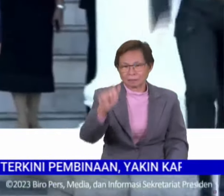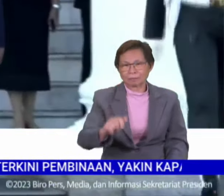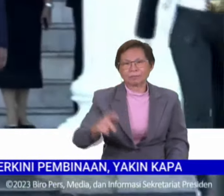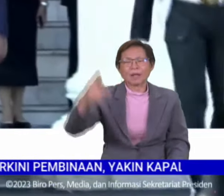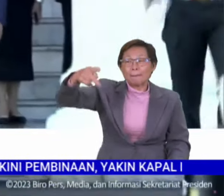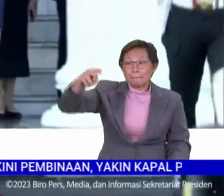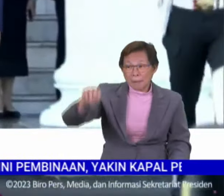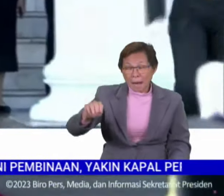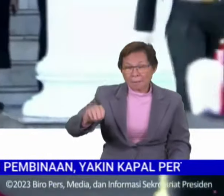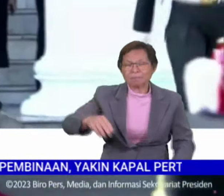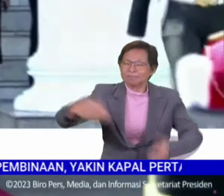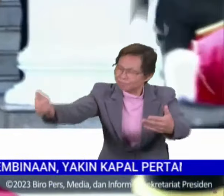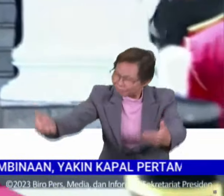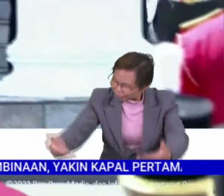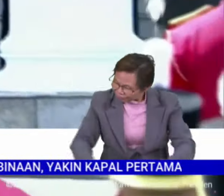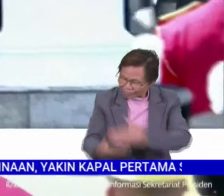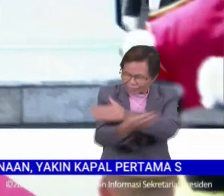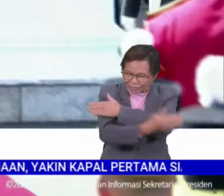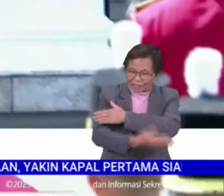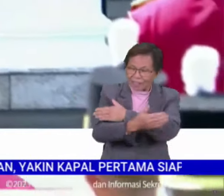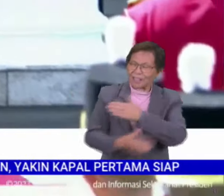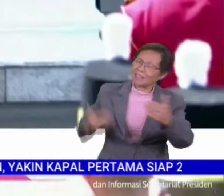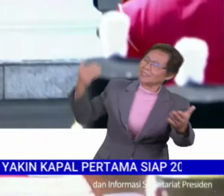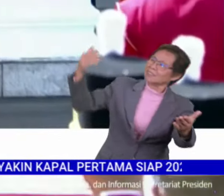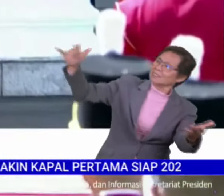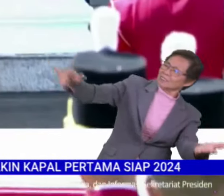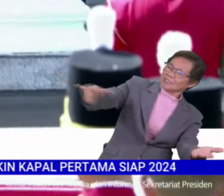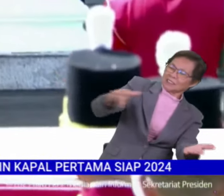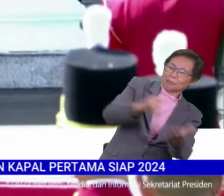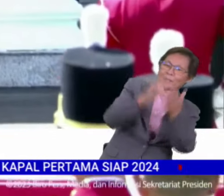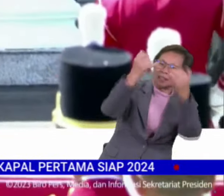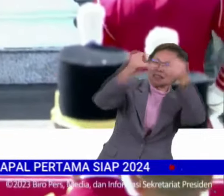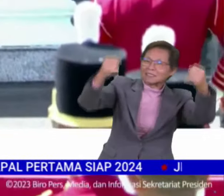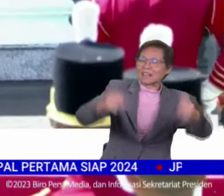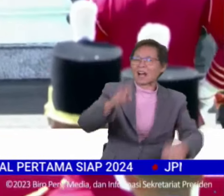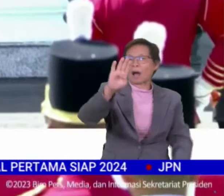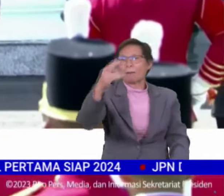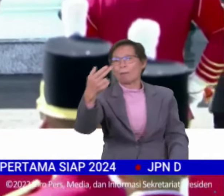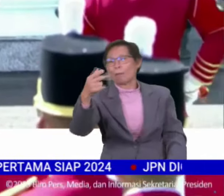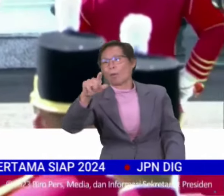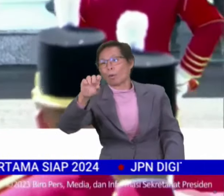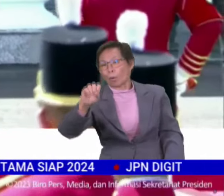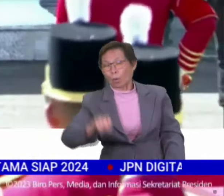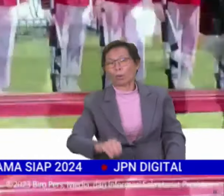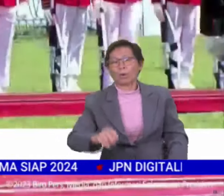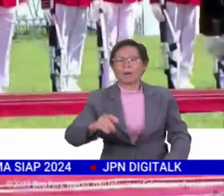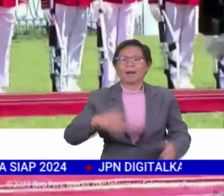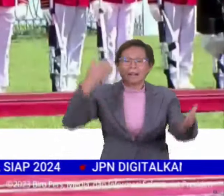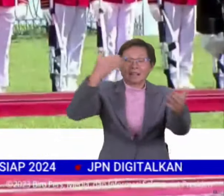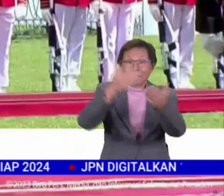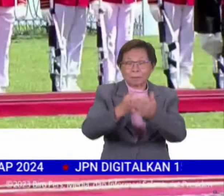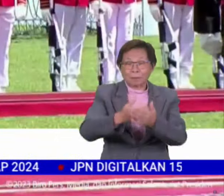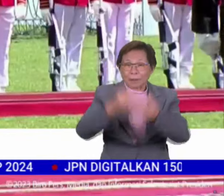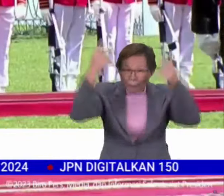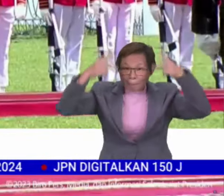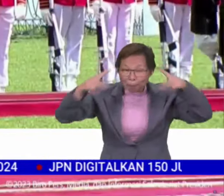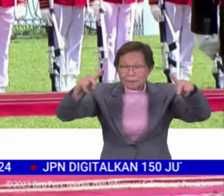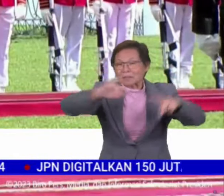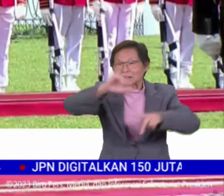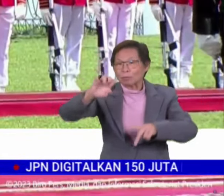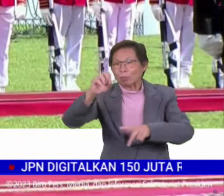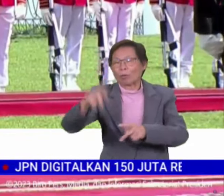Perdana Menteri diberikan sambutan negara ketika tiba di Istana Bogor. Ketibaan Datuk Seri Anwar disambut Presiden Joko Widodo,